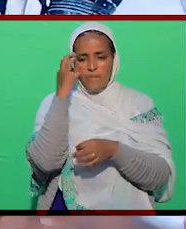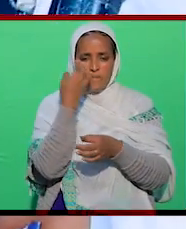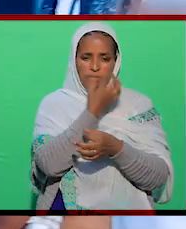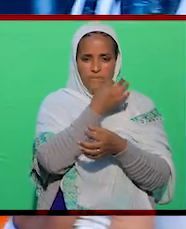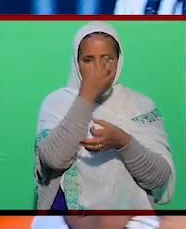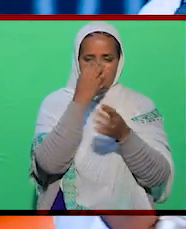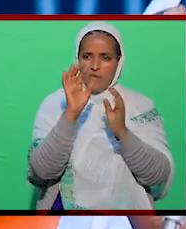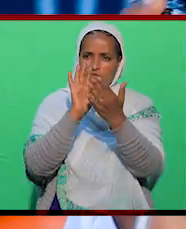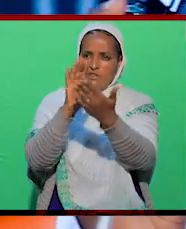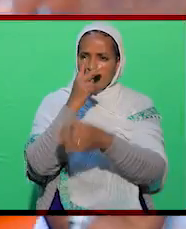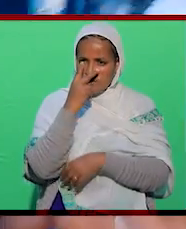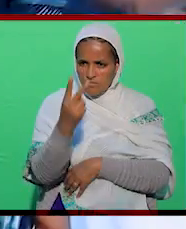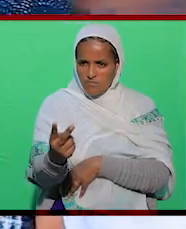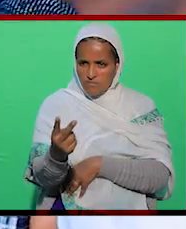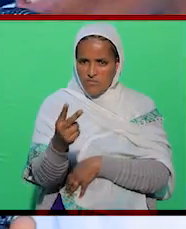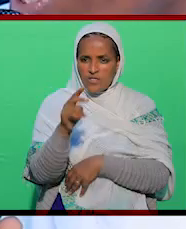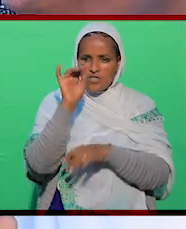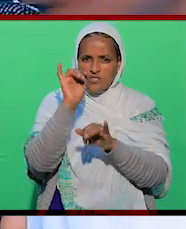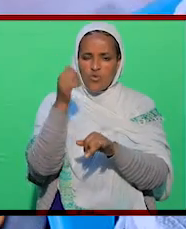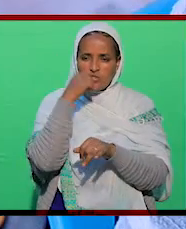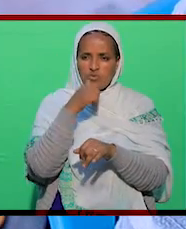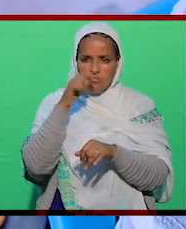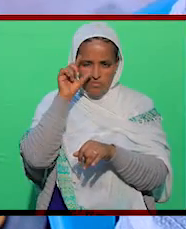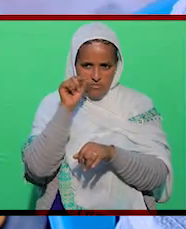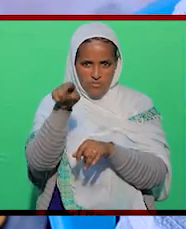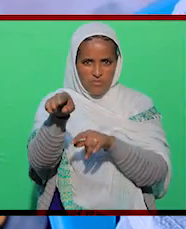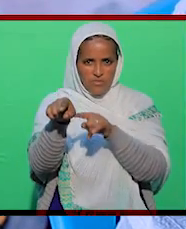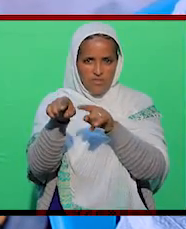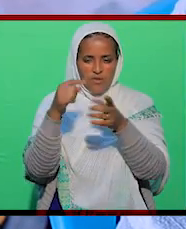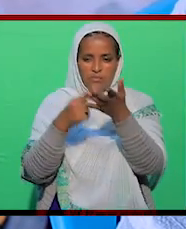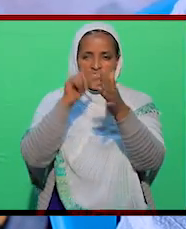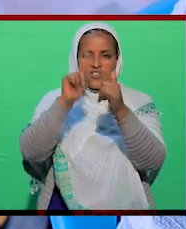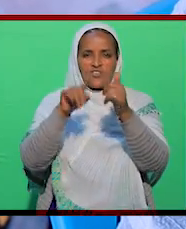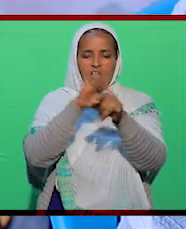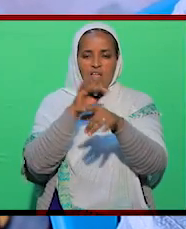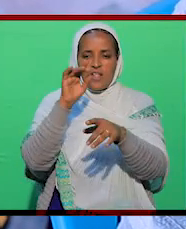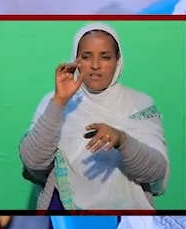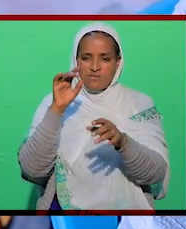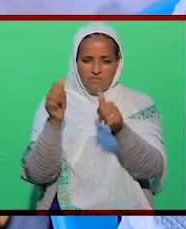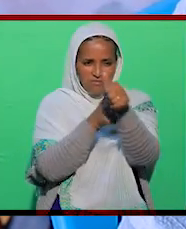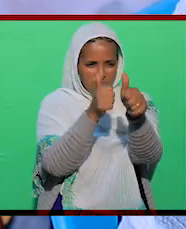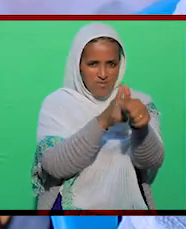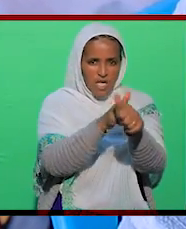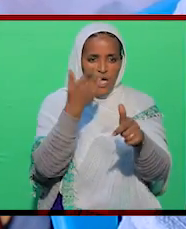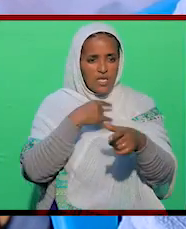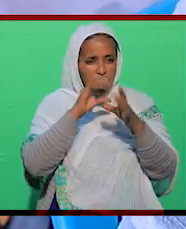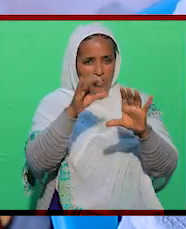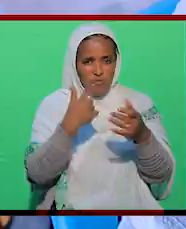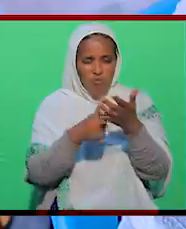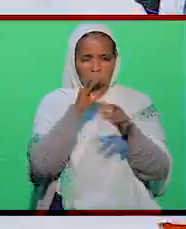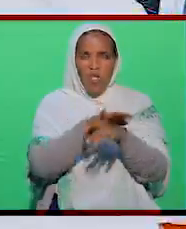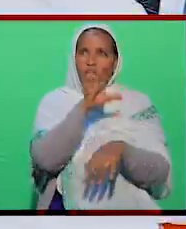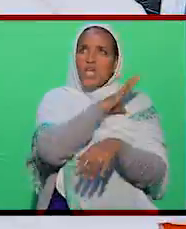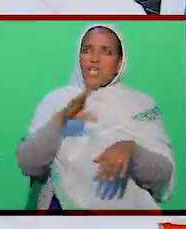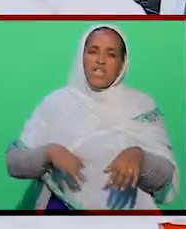አንዷ ተኳኩላ ተቀባብታ ፊት ለፊት ያያታል። እዚያው እያለ ጠቀሳ ይጀምራል። መጨረሻ ላይ ልክ ስትወጣ